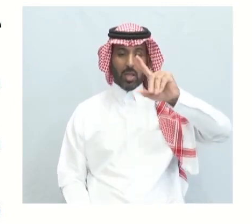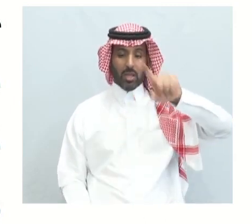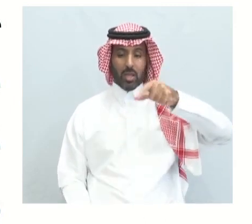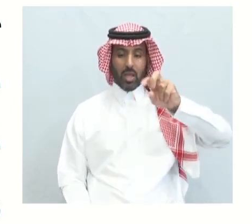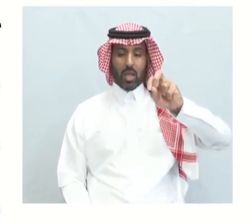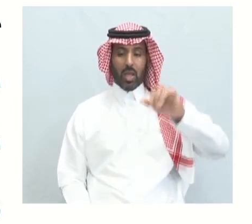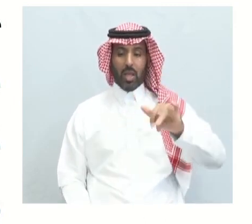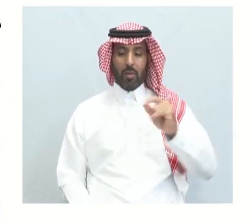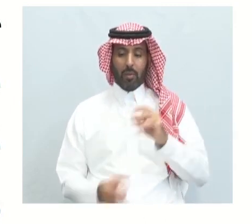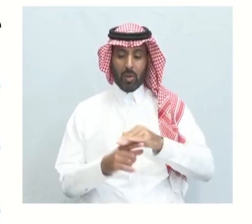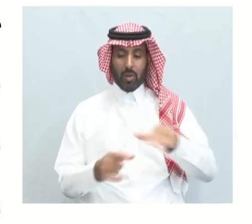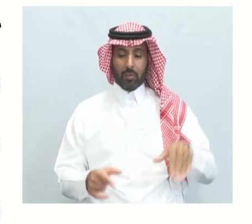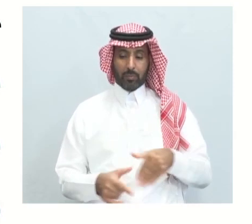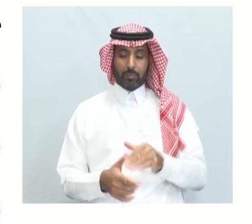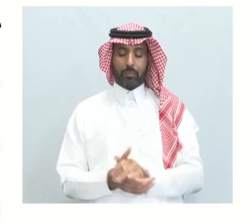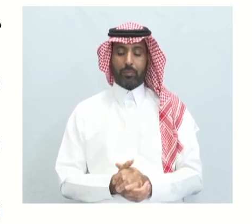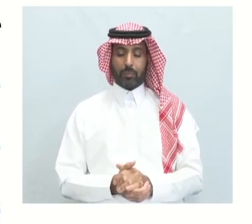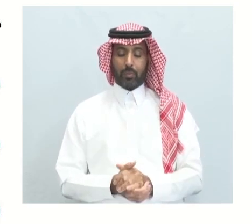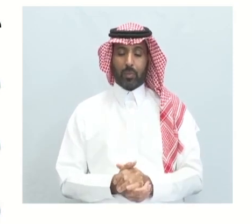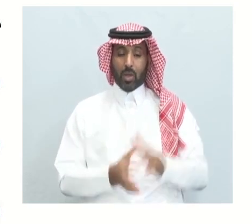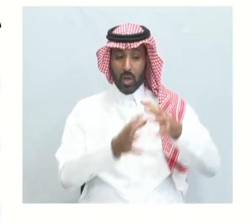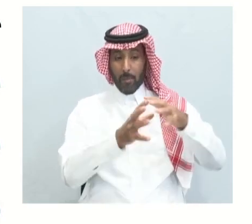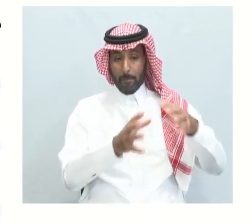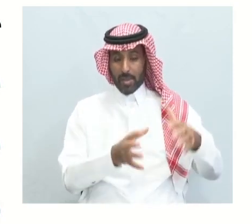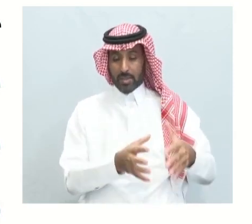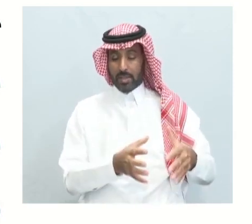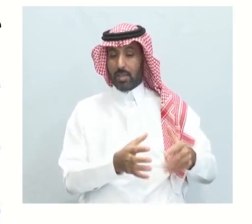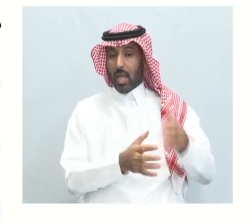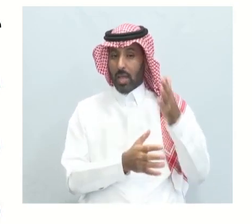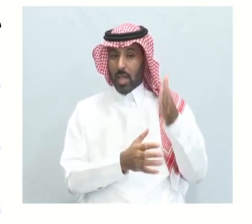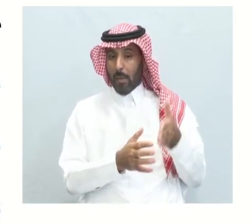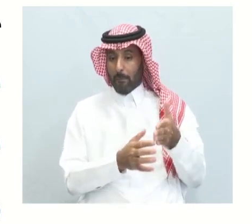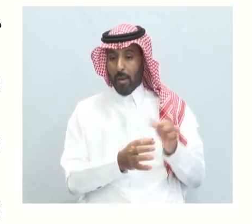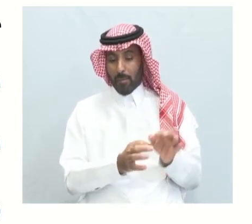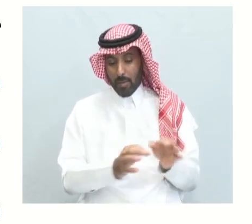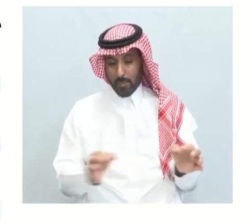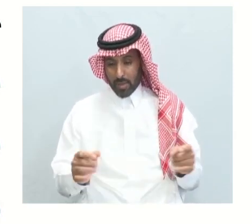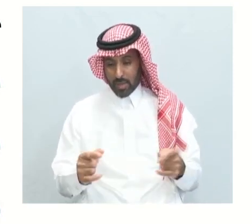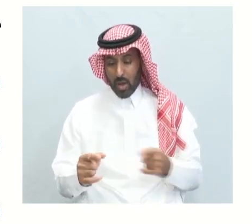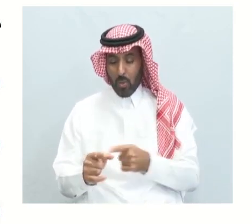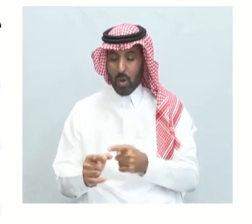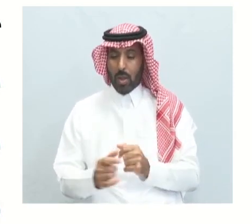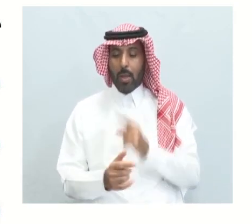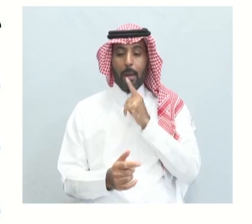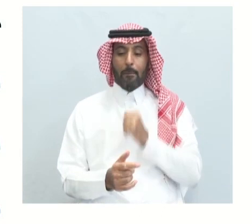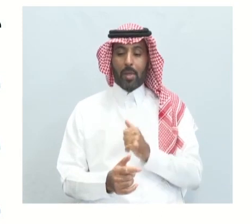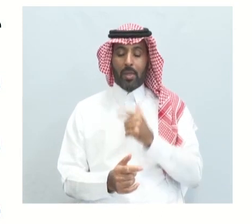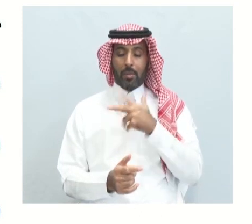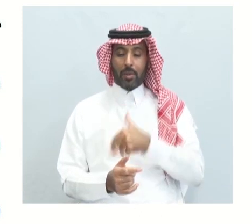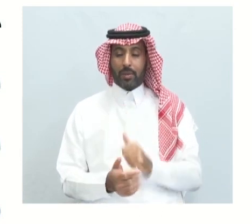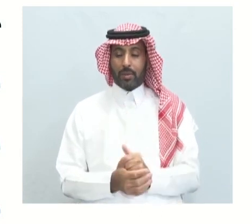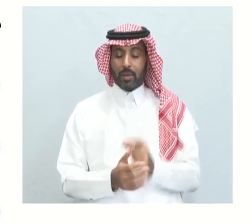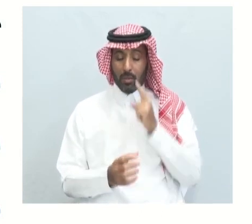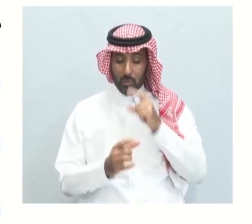وذكرنا بانه يظهر حول يظهر حول قبه الدمام ويمتد 180 م وتبلغ مساحه من كشفه 2000